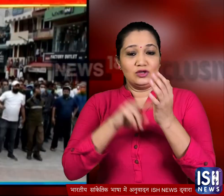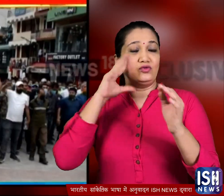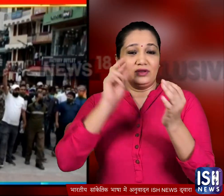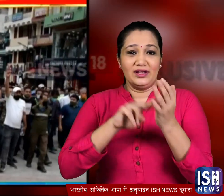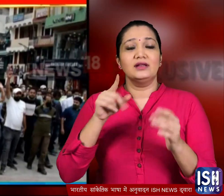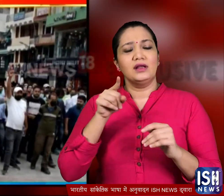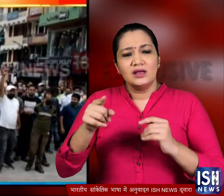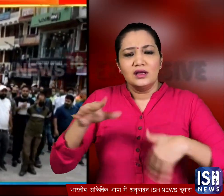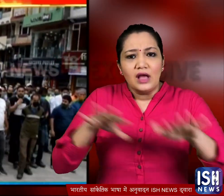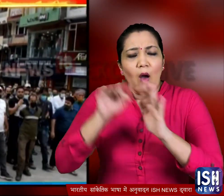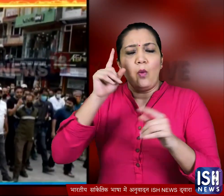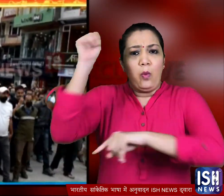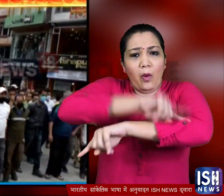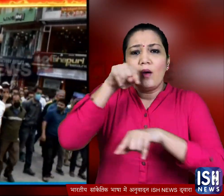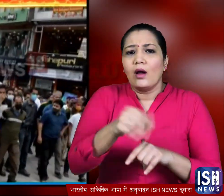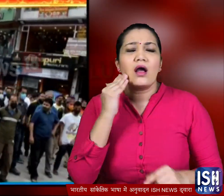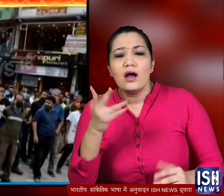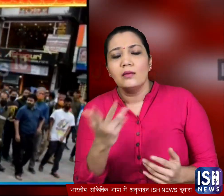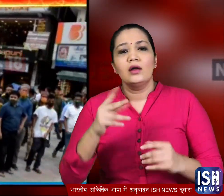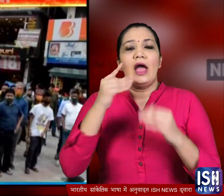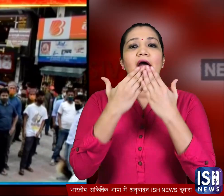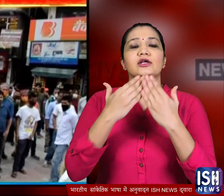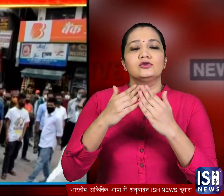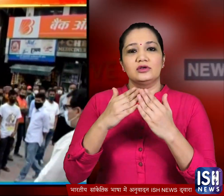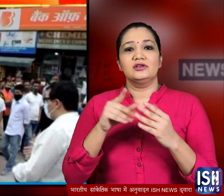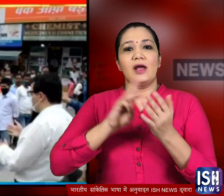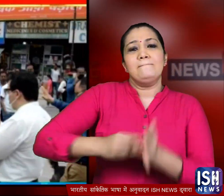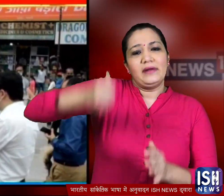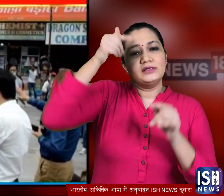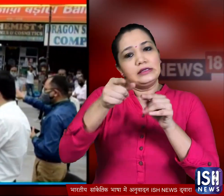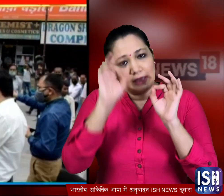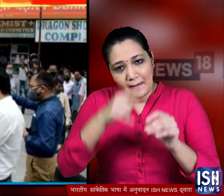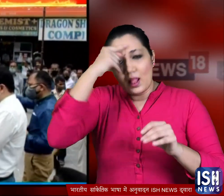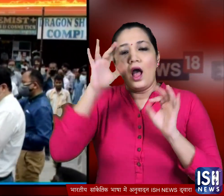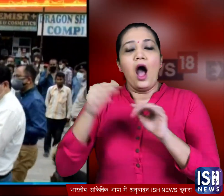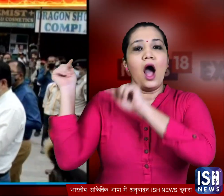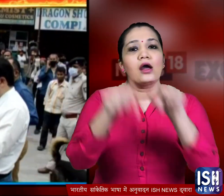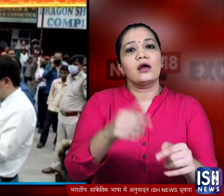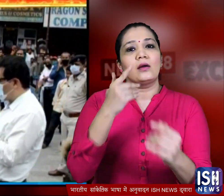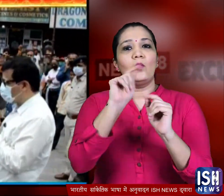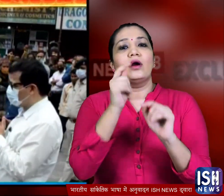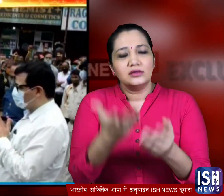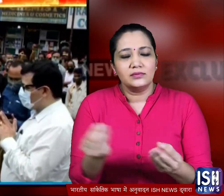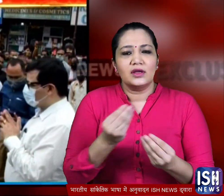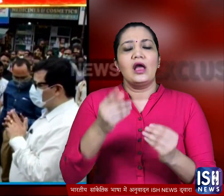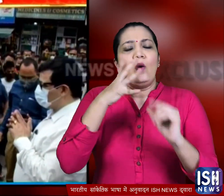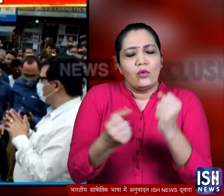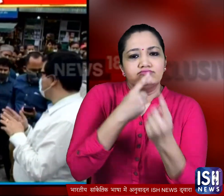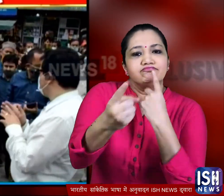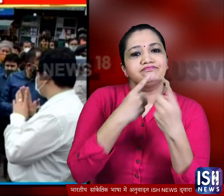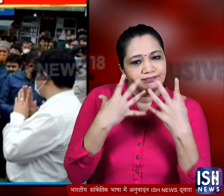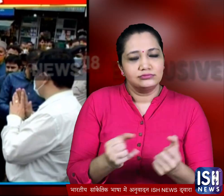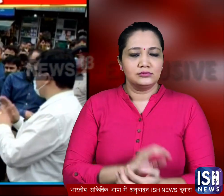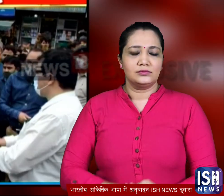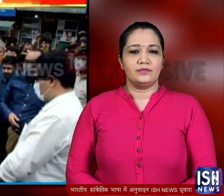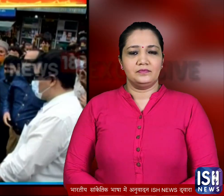टैक्सी यूनियन से जुड़े इन लोगों ने विरोध के लिए यही दिन इसलिए चुना क्योंकि शिक्षा मंत्री गोविंद सिंह ठाकुर किसी काम से वहां पहुंचे थे। उन्हें उम्मीद थी कि वो अपनी